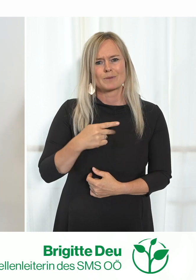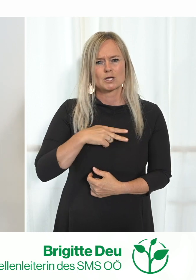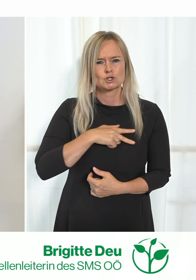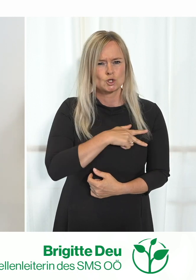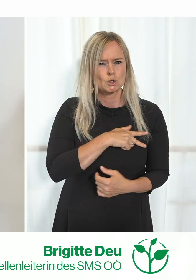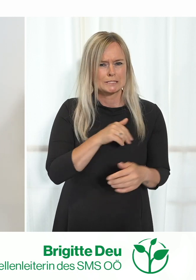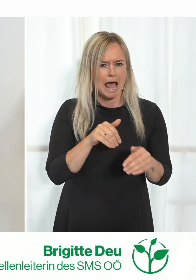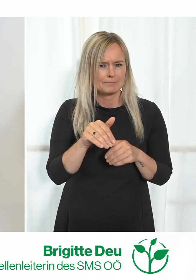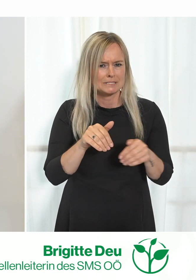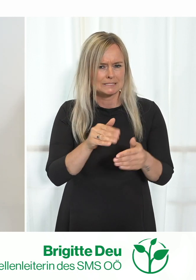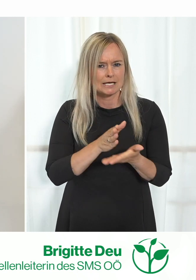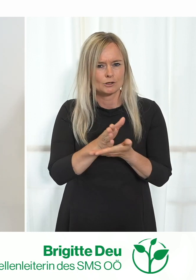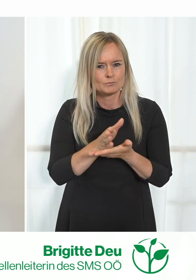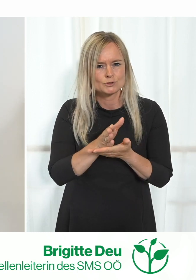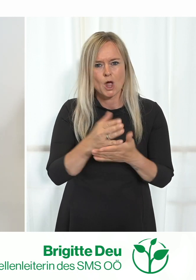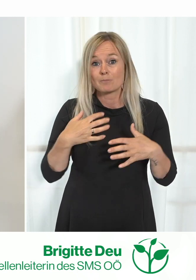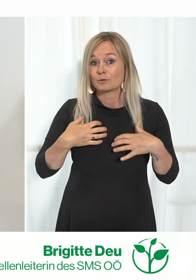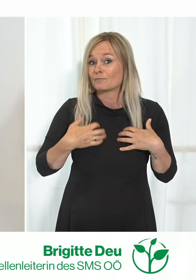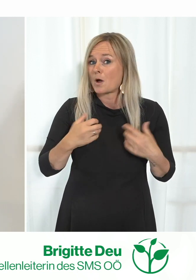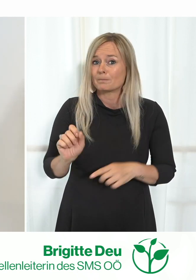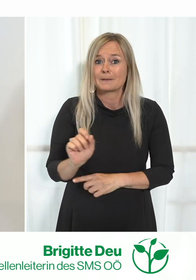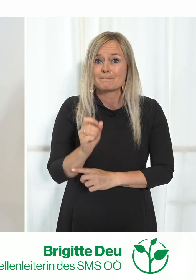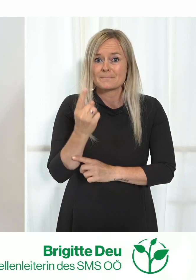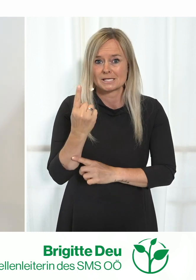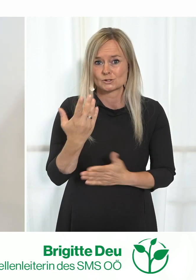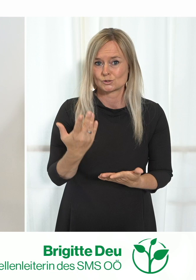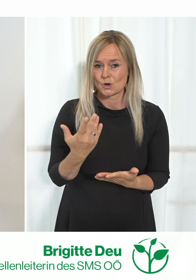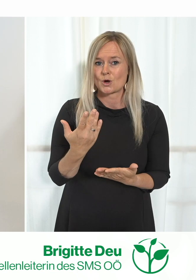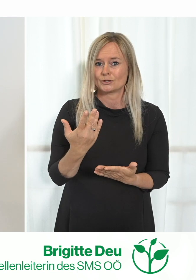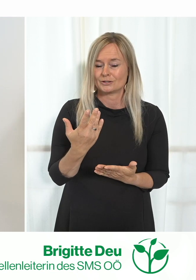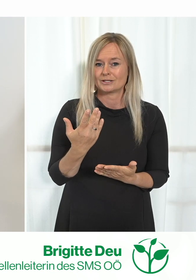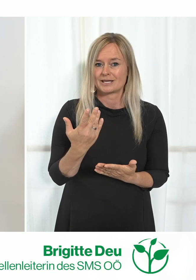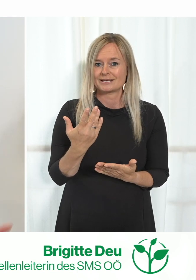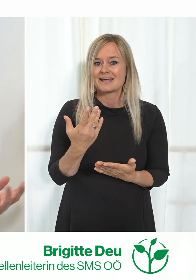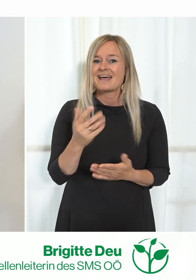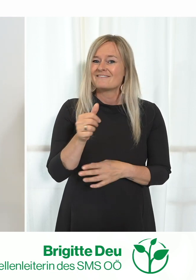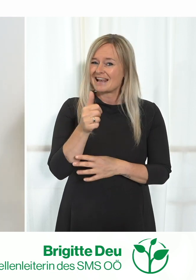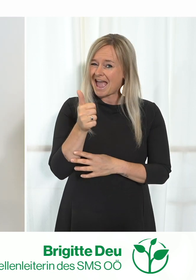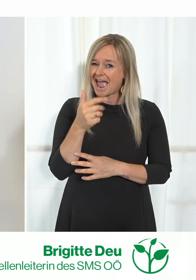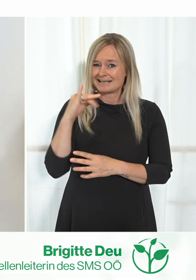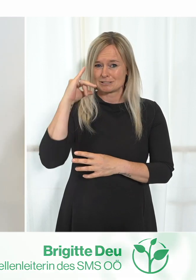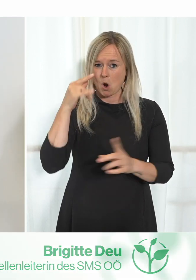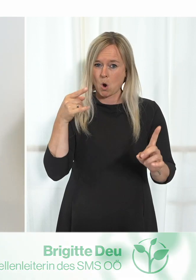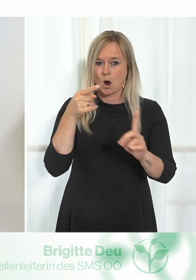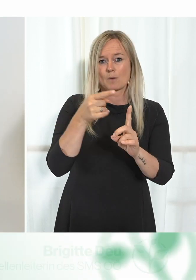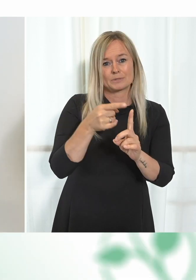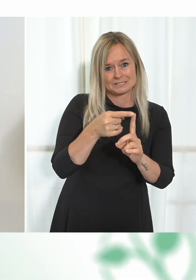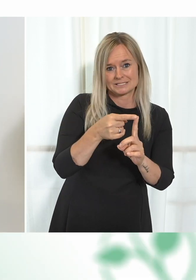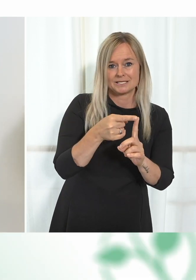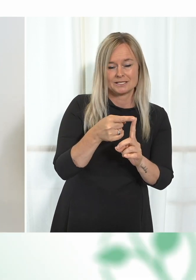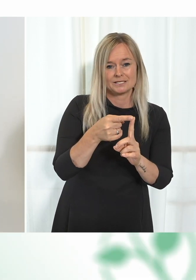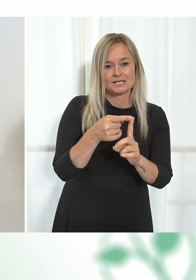Sozialministerium Service freut mich das ja ganz besonders, weil eines unserer Hauptziele, einmal mehr, ist,